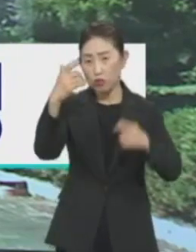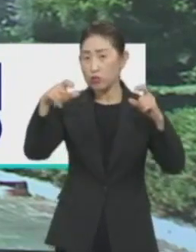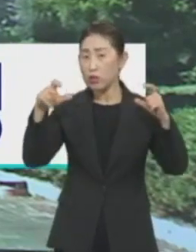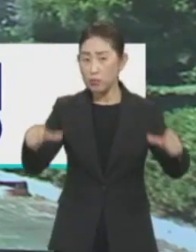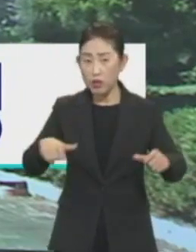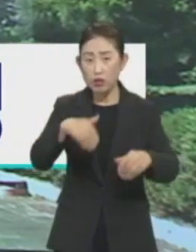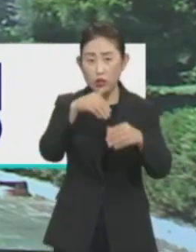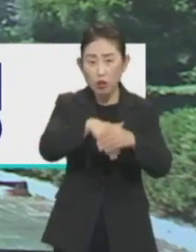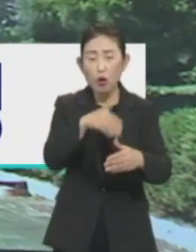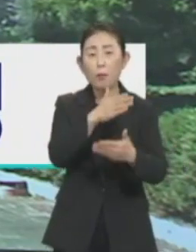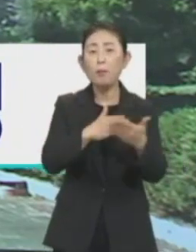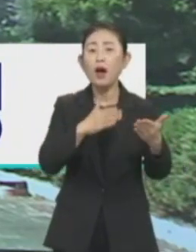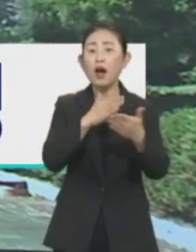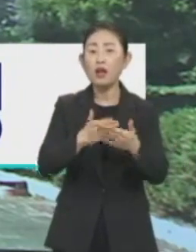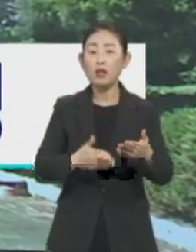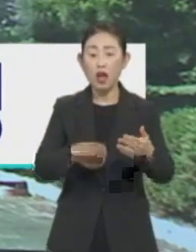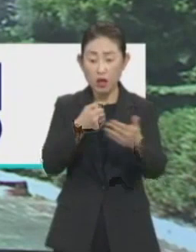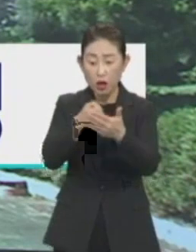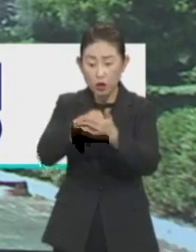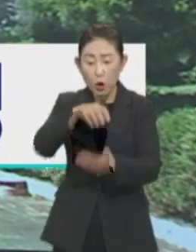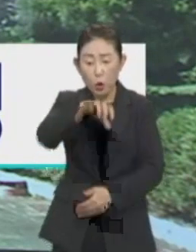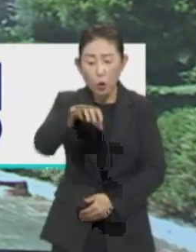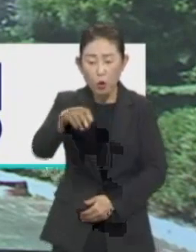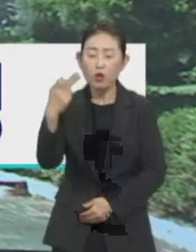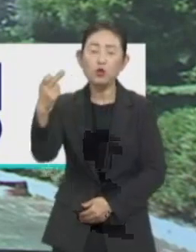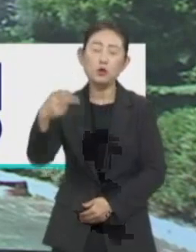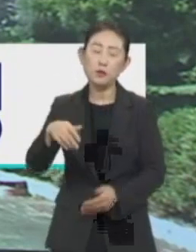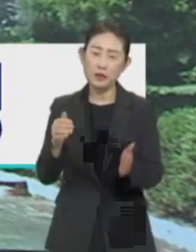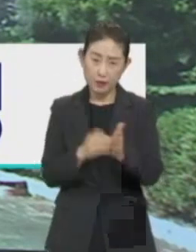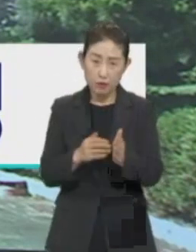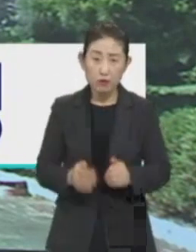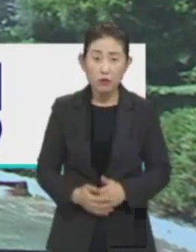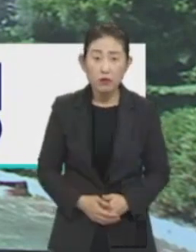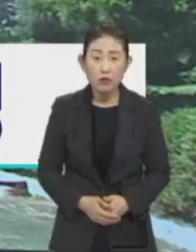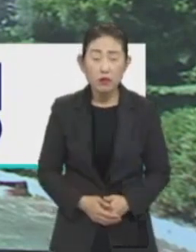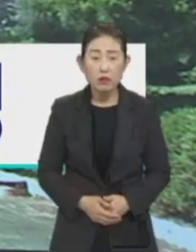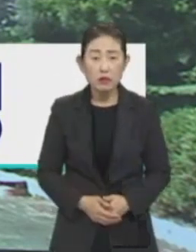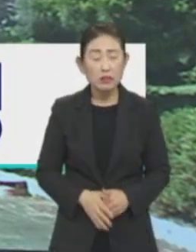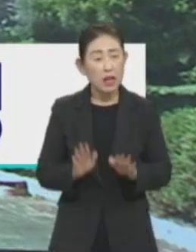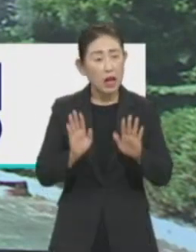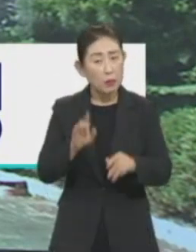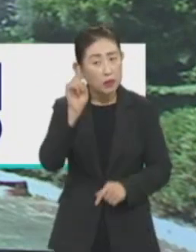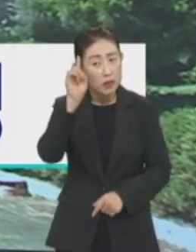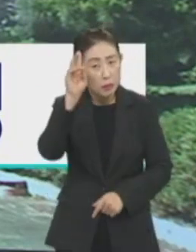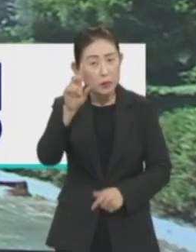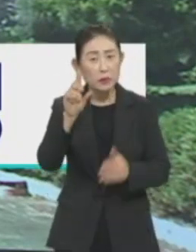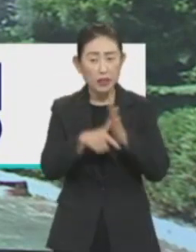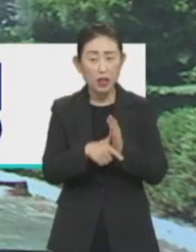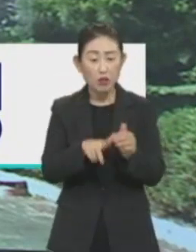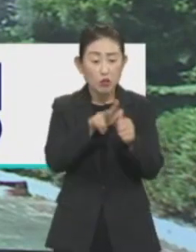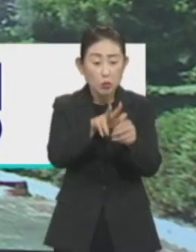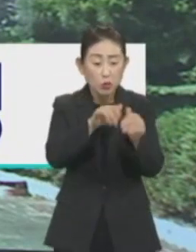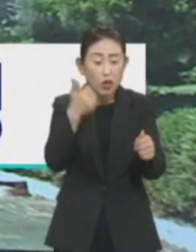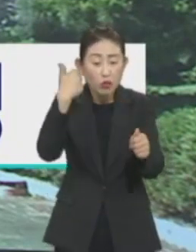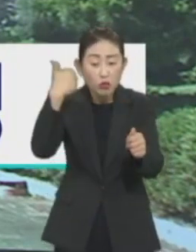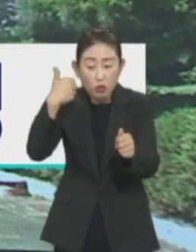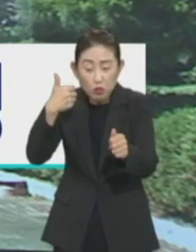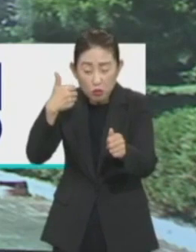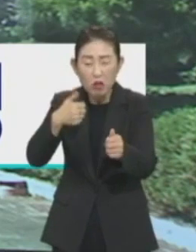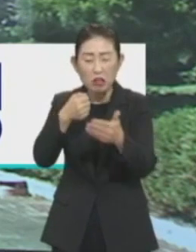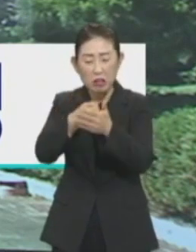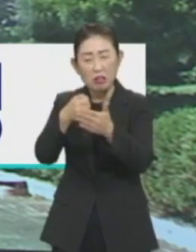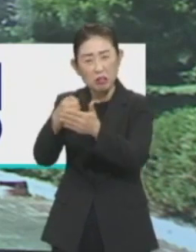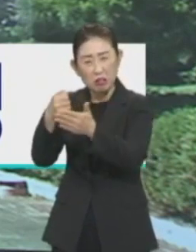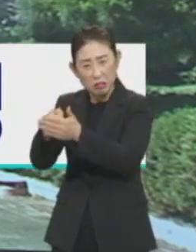선거구의 절반이 넘는 12곳에 공천이 확정된 가운데 이번 3일절 연휴를 전으로 충청권 대진표의 윤곽이